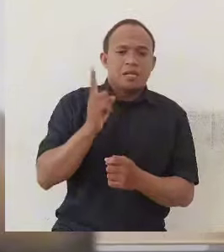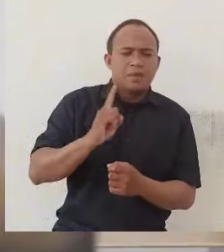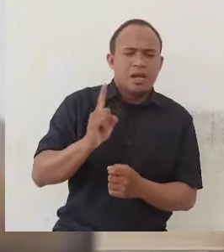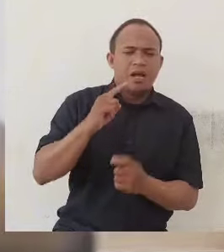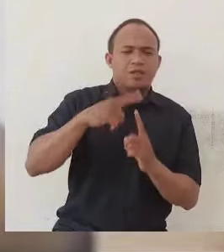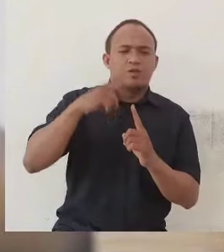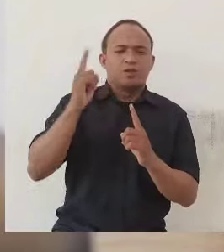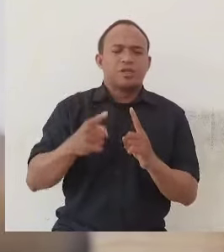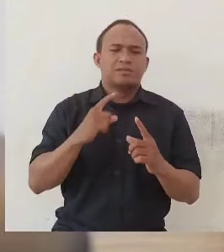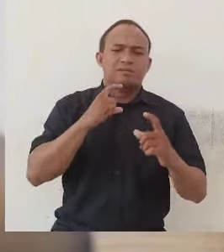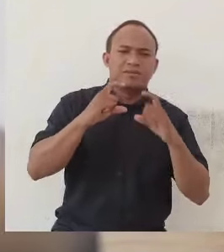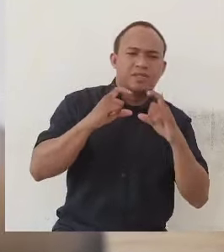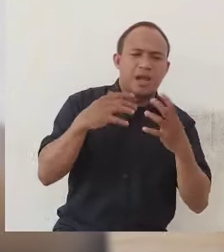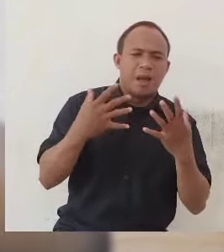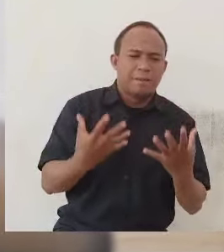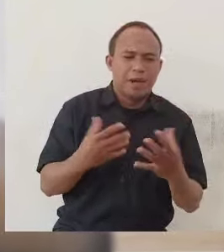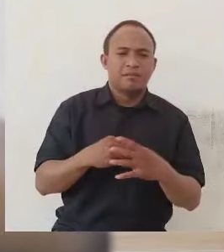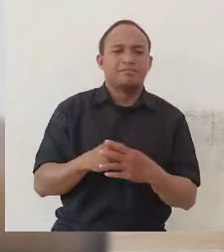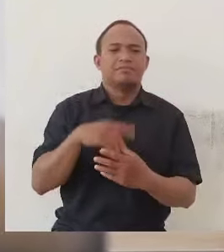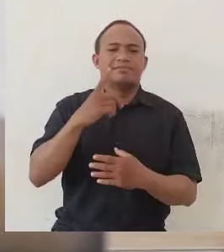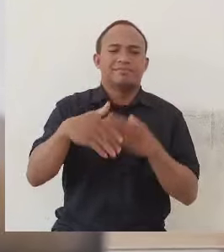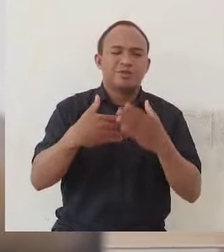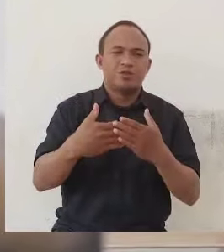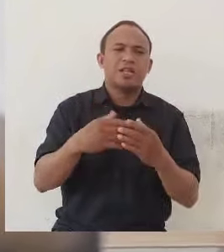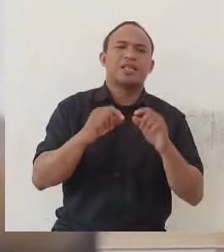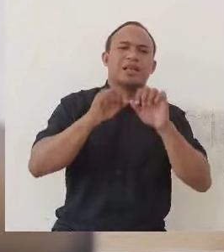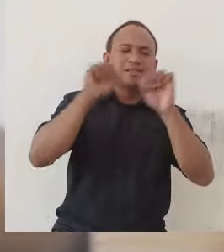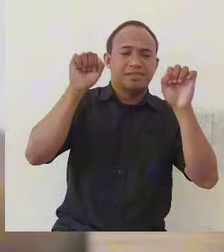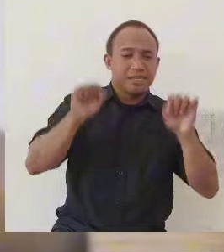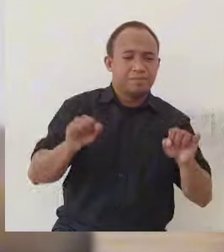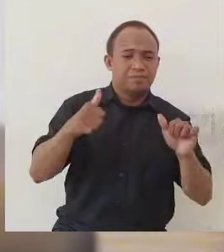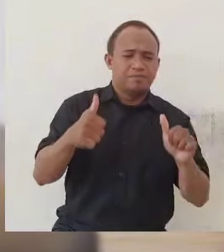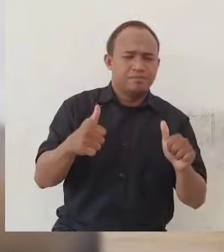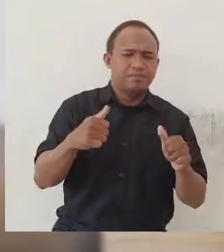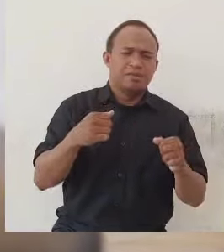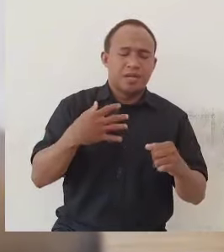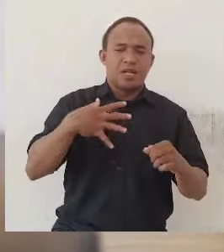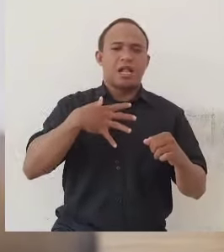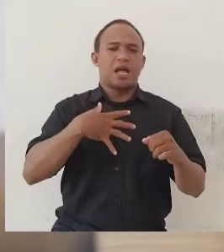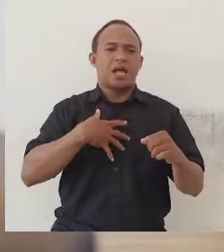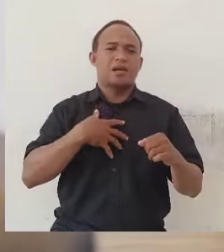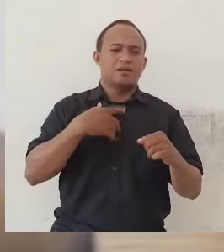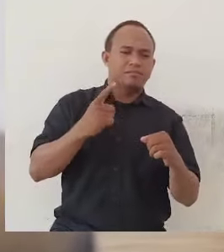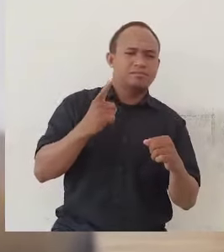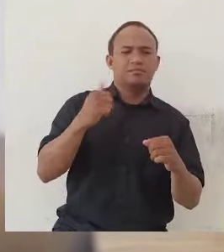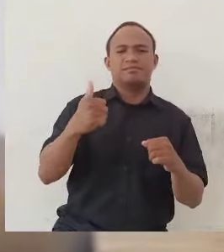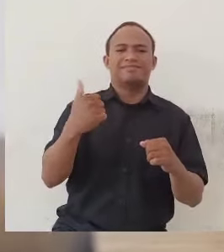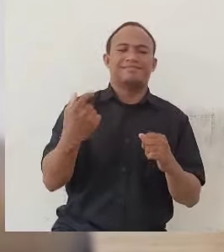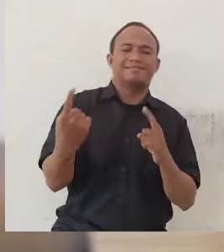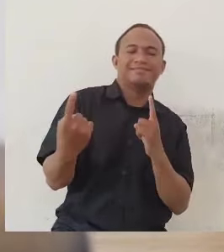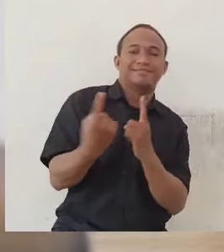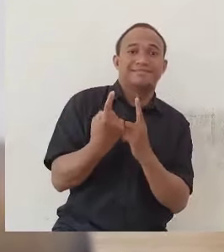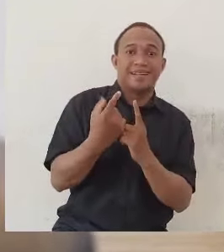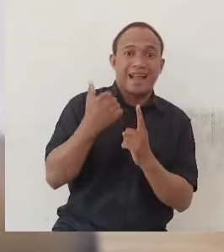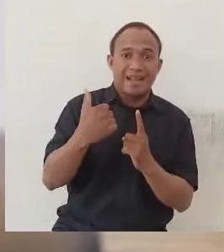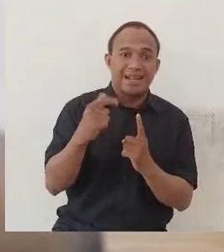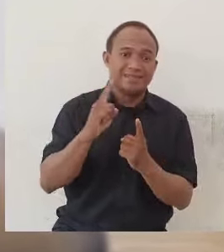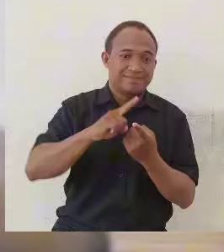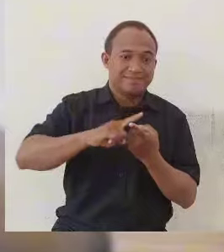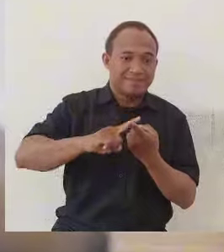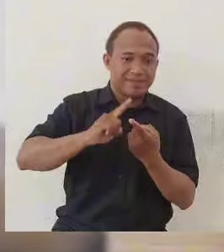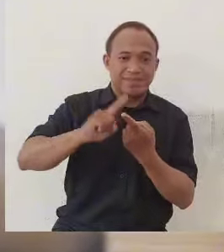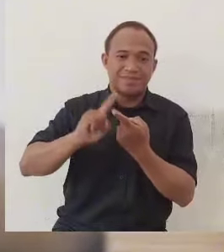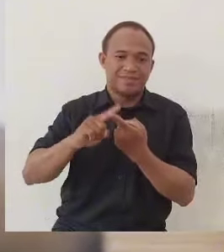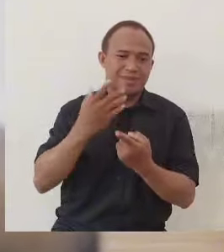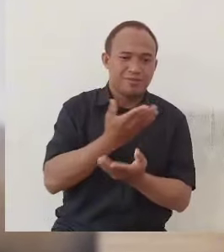Apa yang dimaknakan dengan tugas pencegahan ini? Itu membangun segala macam sistem. Sistem ini yang kita harapkan